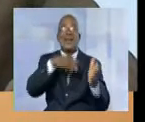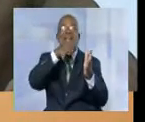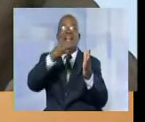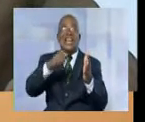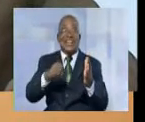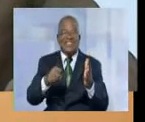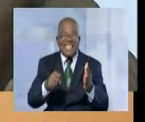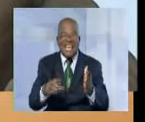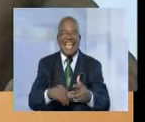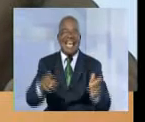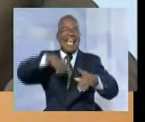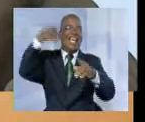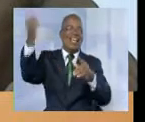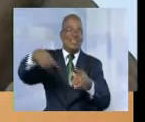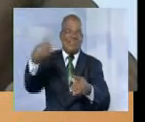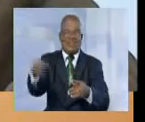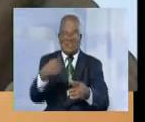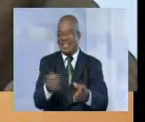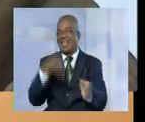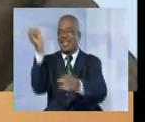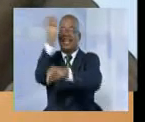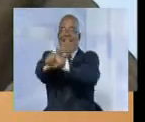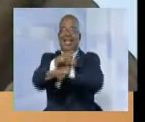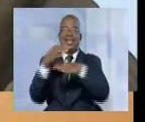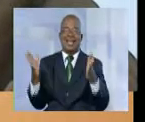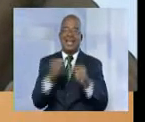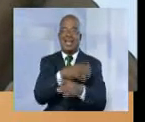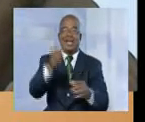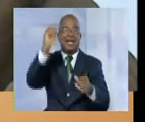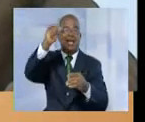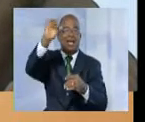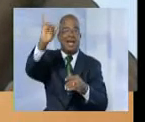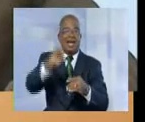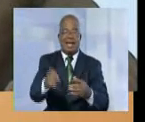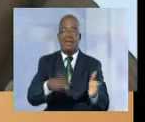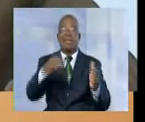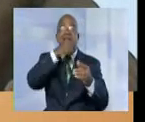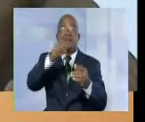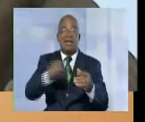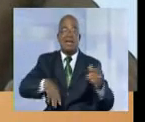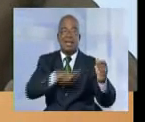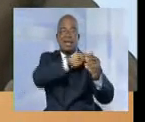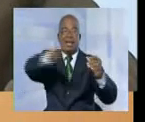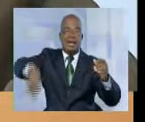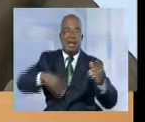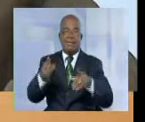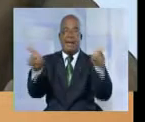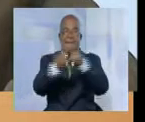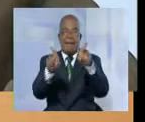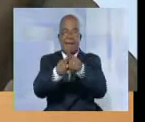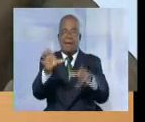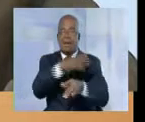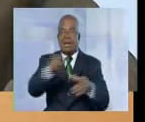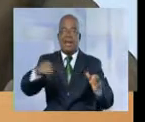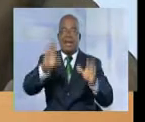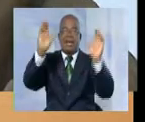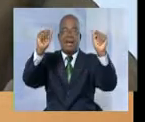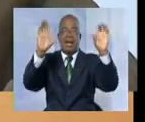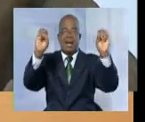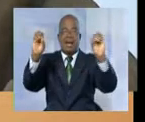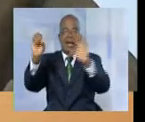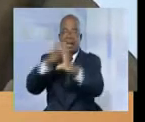RHDP, Hortense Akangui, a remporté le scrutin. À Adjamé, c'est Youssouf Sila qui a été élu. À Bobo, Adama Tungara, la CEI a proclamé